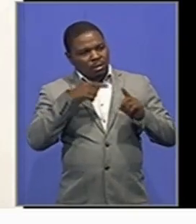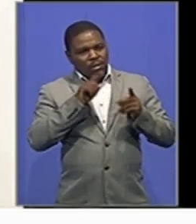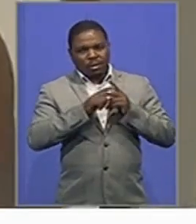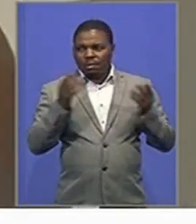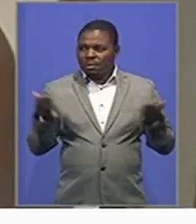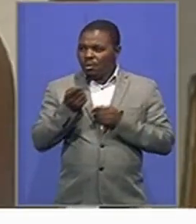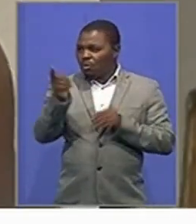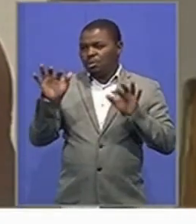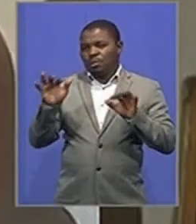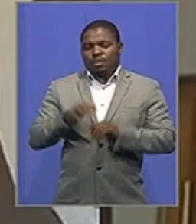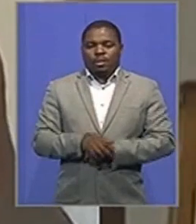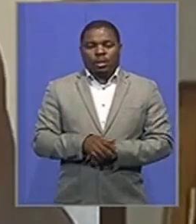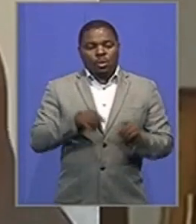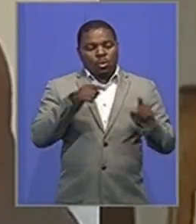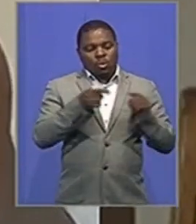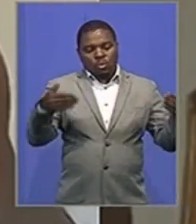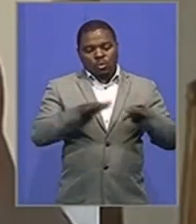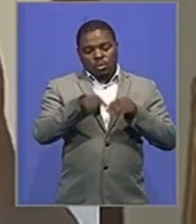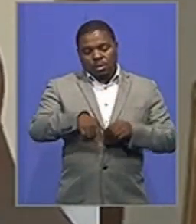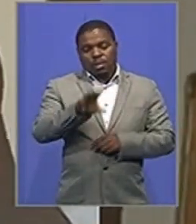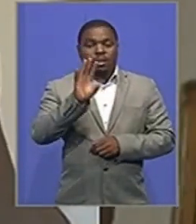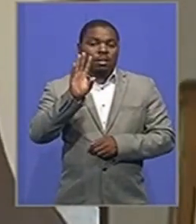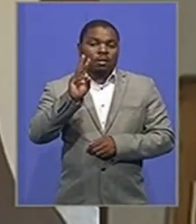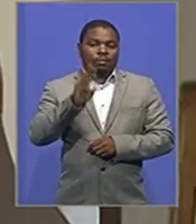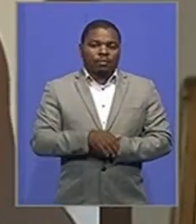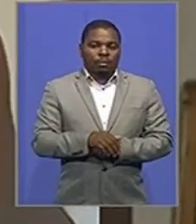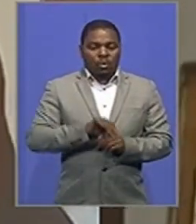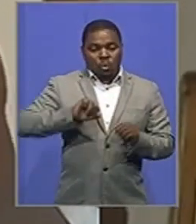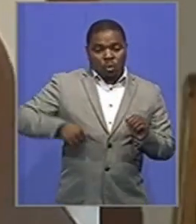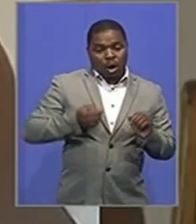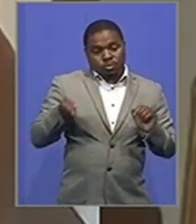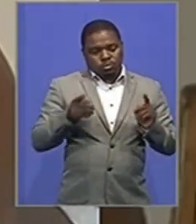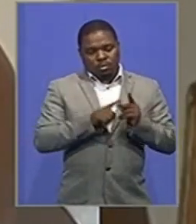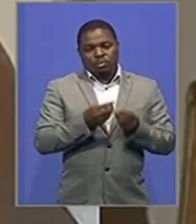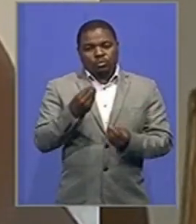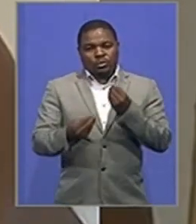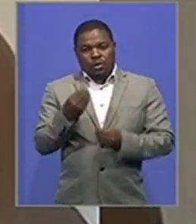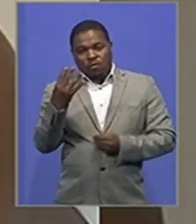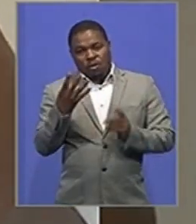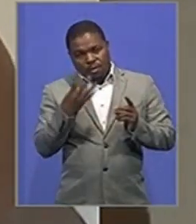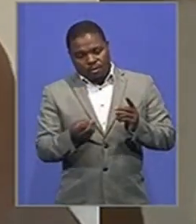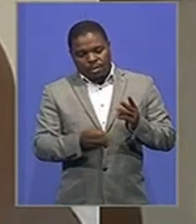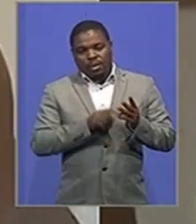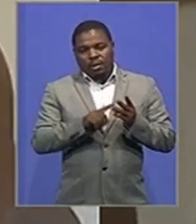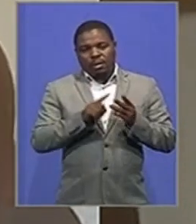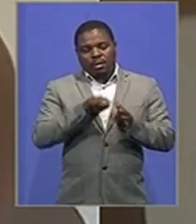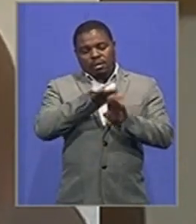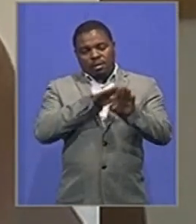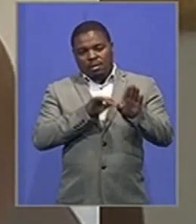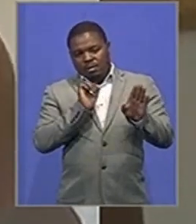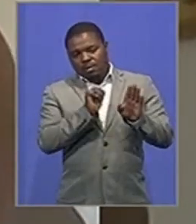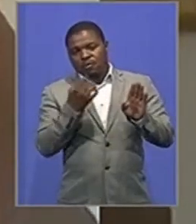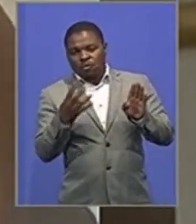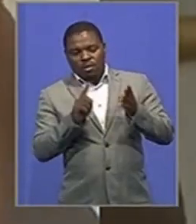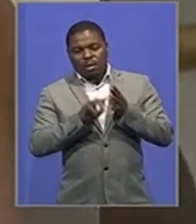itse. Molopyane o tla bolokwa ka la bone. O sia molekane, bana ba bane, bana ba bo ba bane le